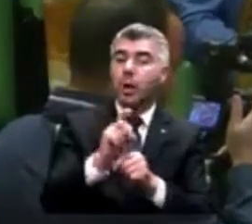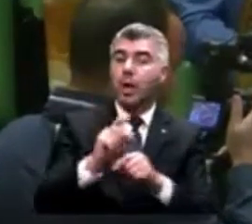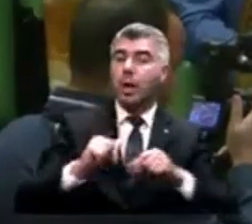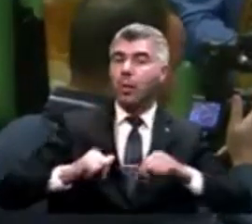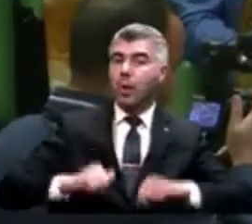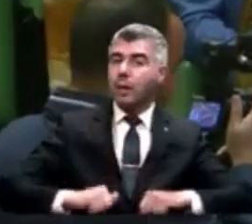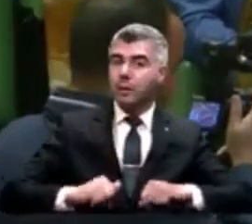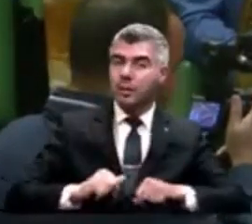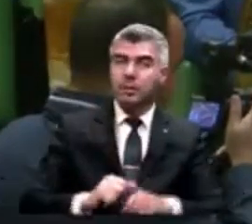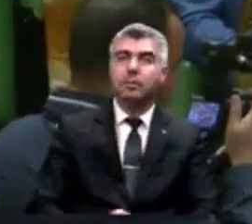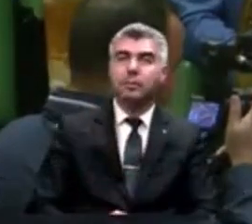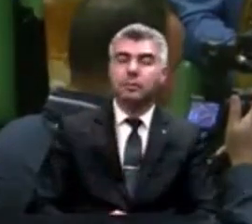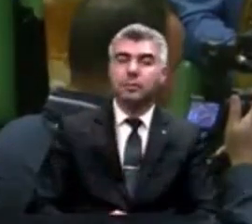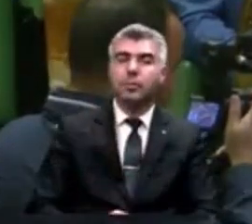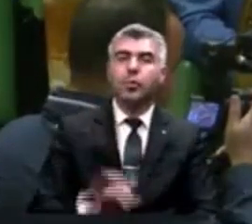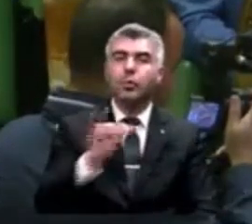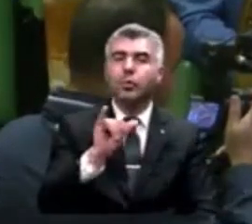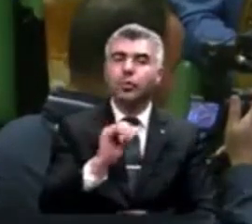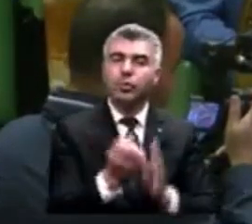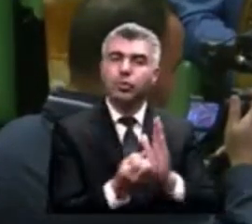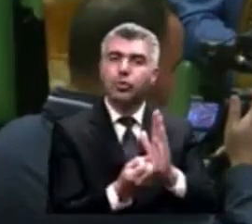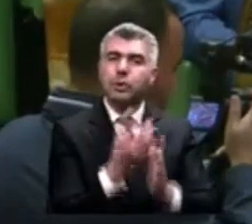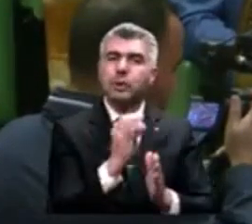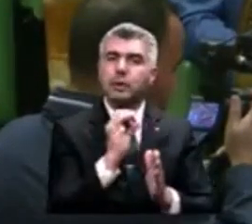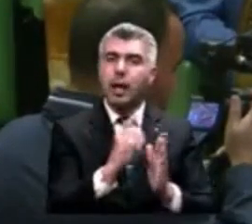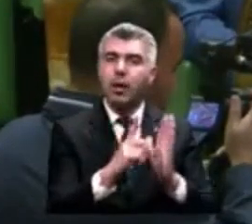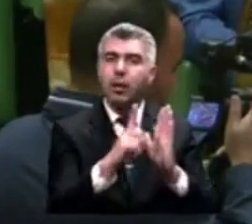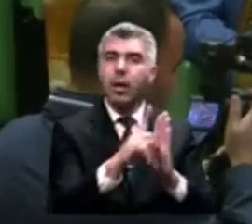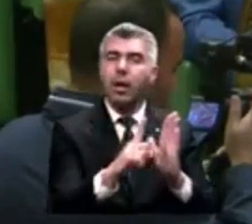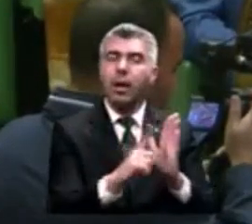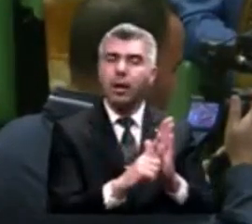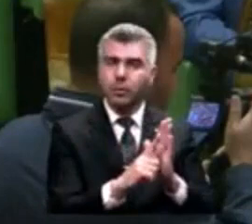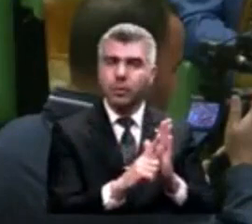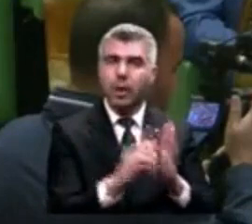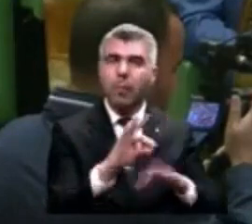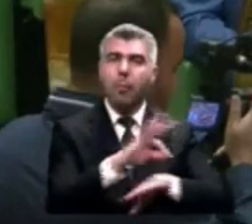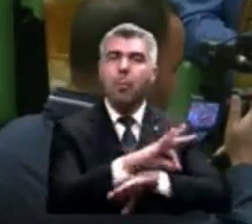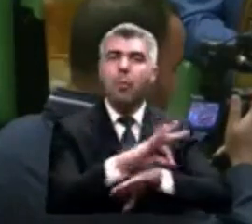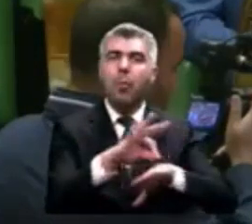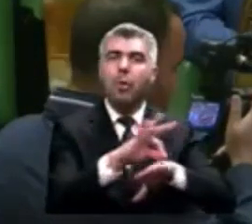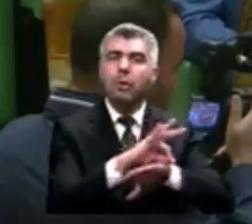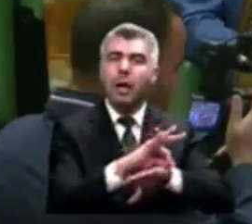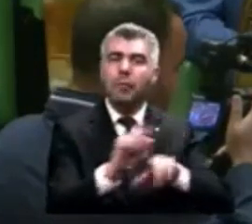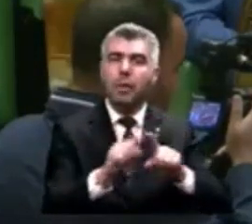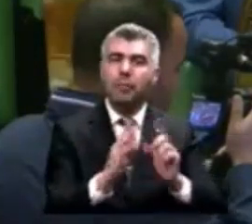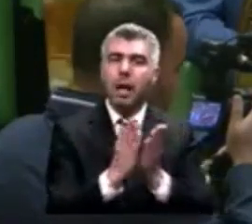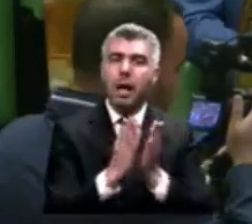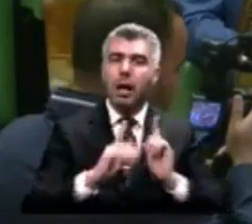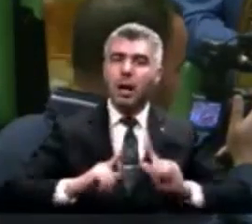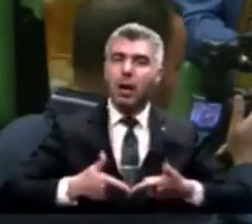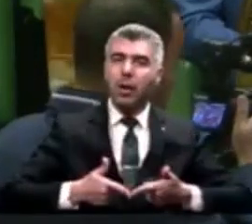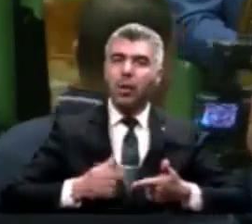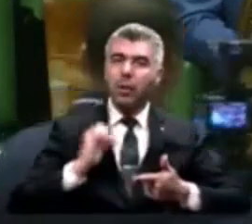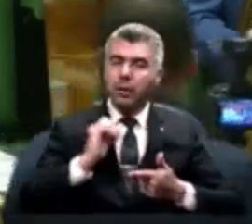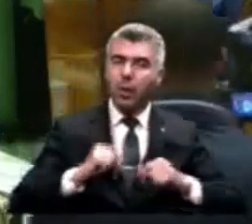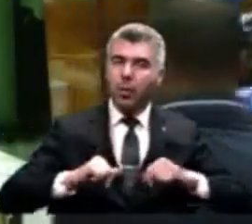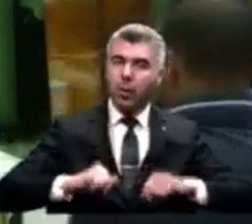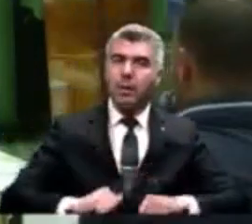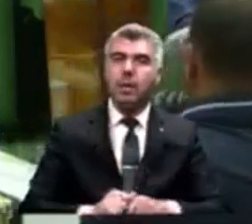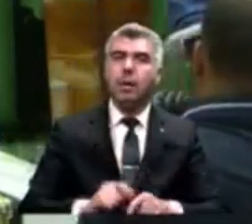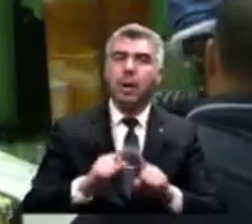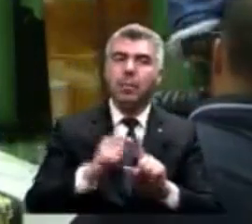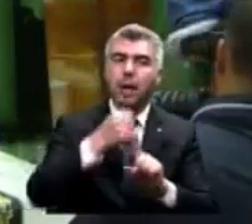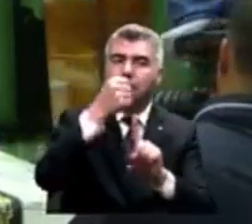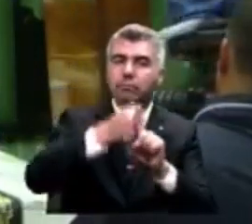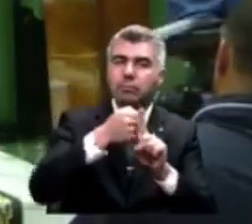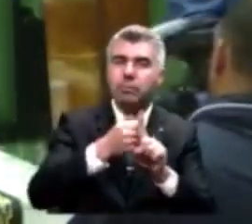الوزير المحترم حول مستجدات النظام الأساسي لموظفي قطاع التربية الوطنية وعلاقته بإصلاح